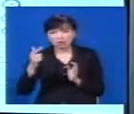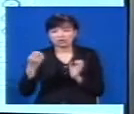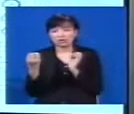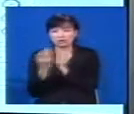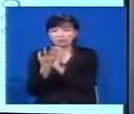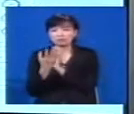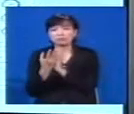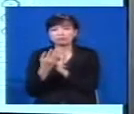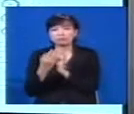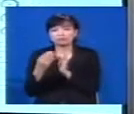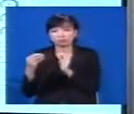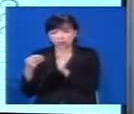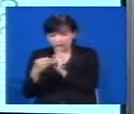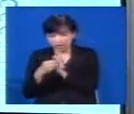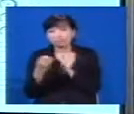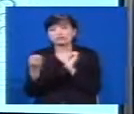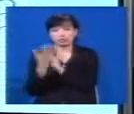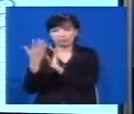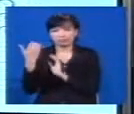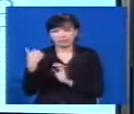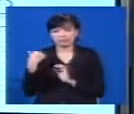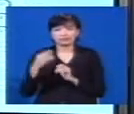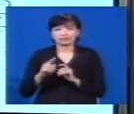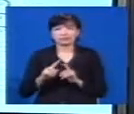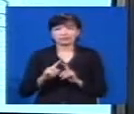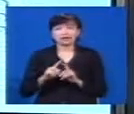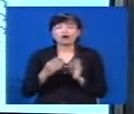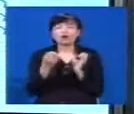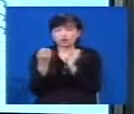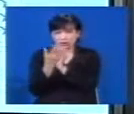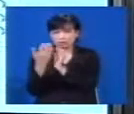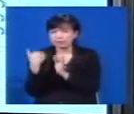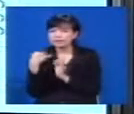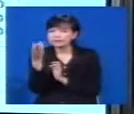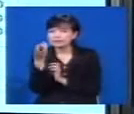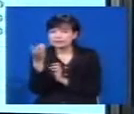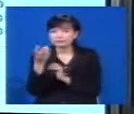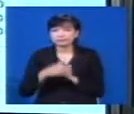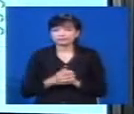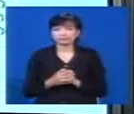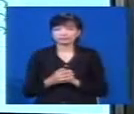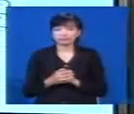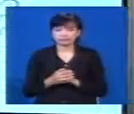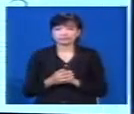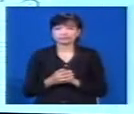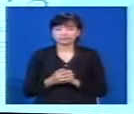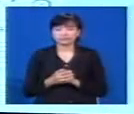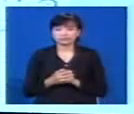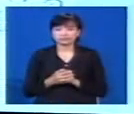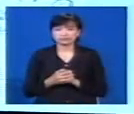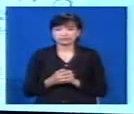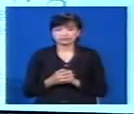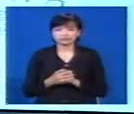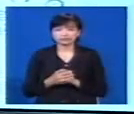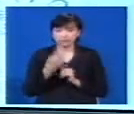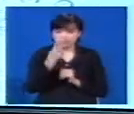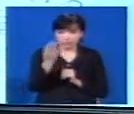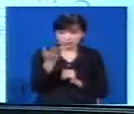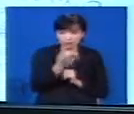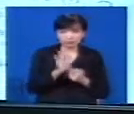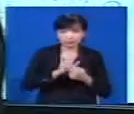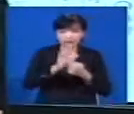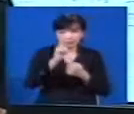พเหมือนปี54มั้ยเดี๋ยวผมจะมีภาพให้ดูยืนยันว่าไม่มีผลกระทบนะครับในส่วนที่จนมาถึงกรุงเทพนะครับ อันนี้ทีนี้ตัวอย่างนิ